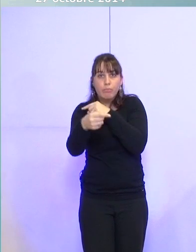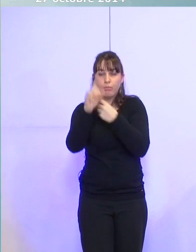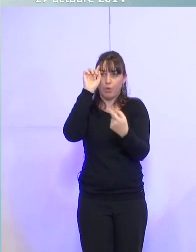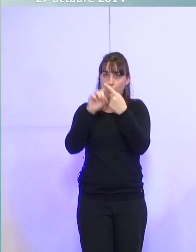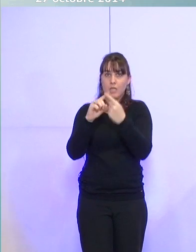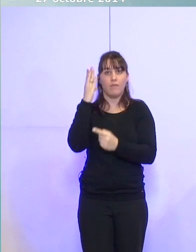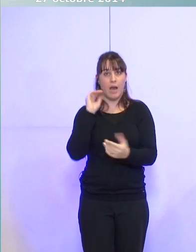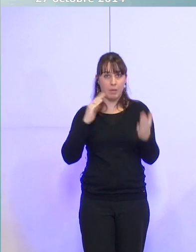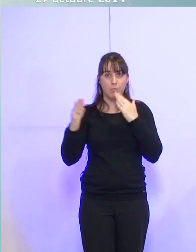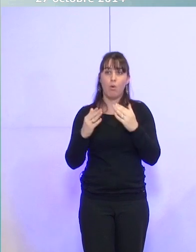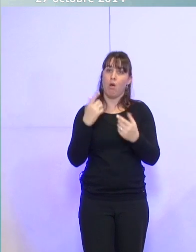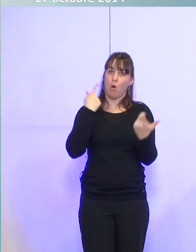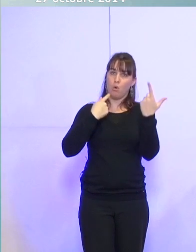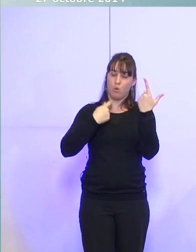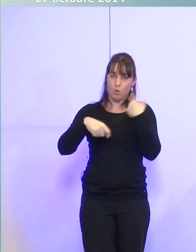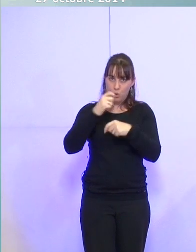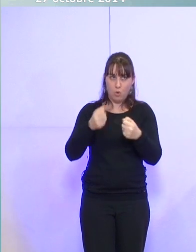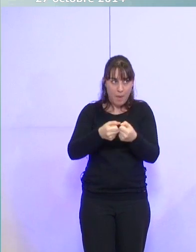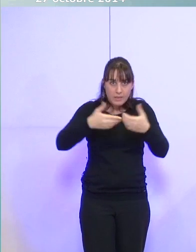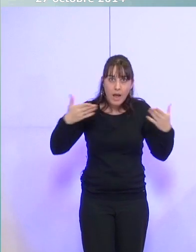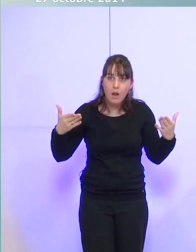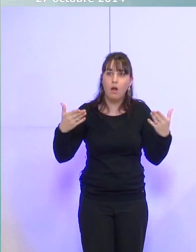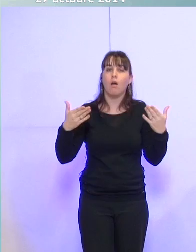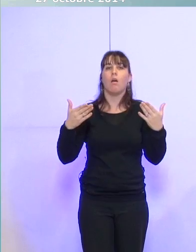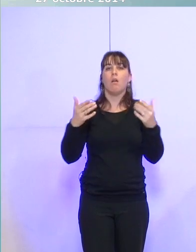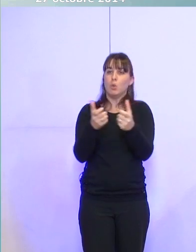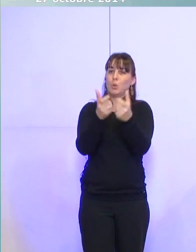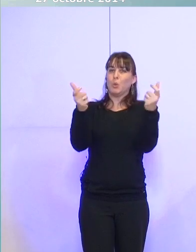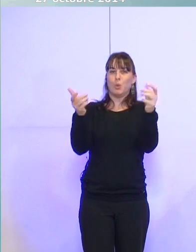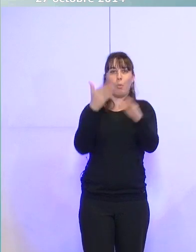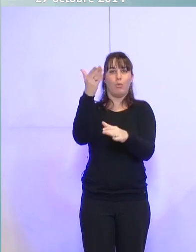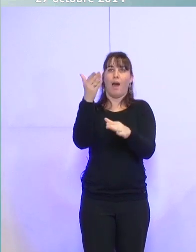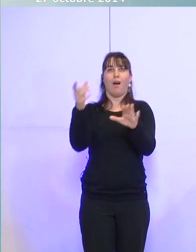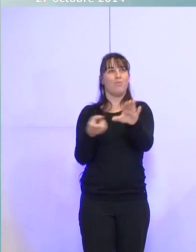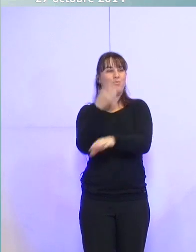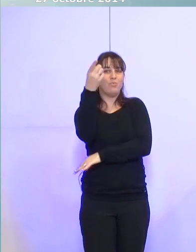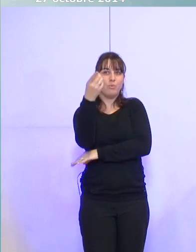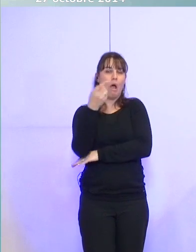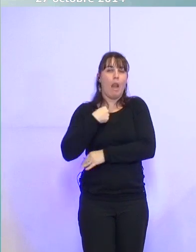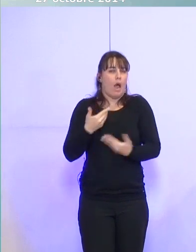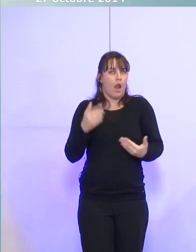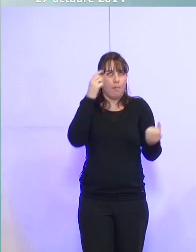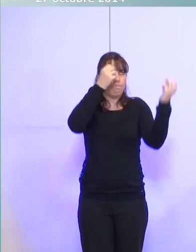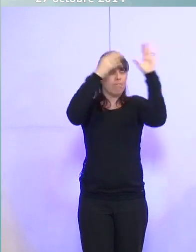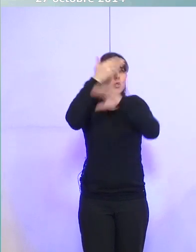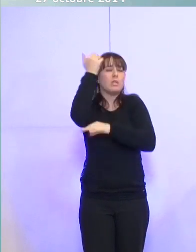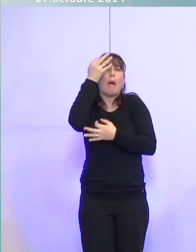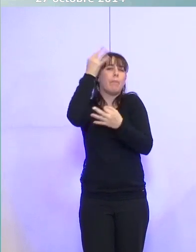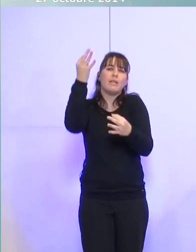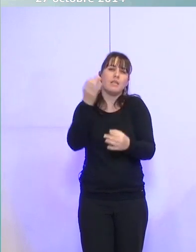de développement, projet commercial, la structure qui portera demain l'outil. Je n'ai pas en tête quelque chose de